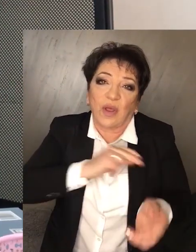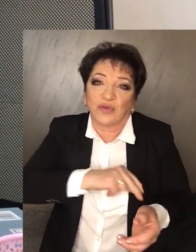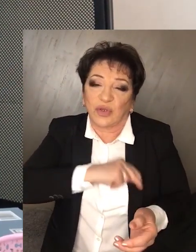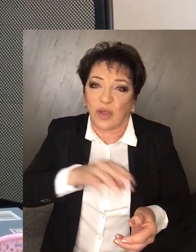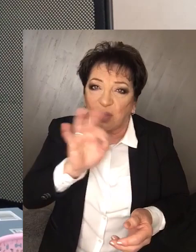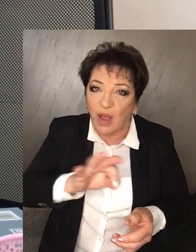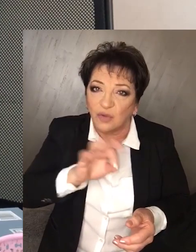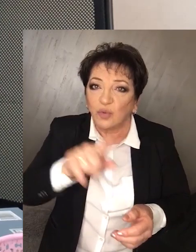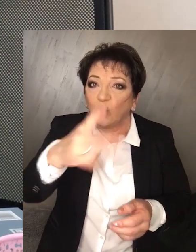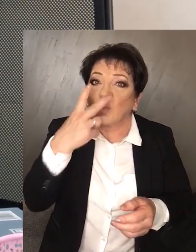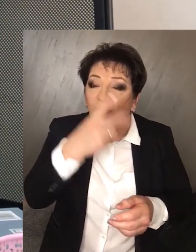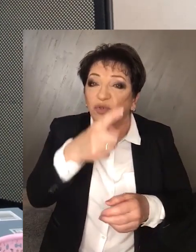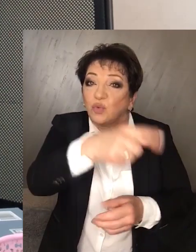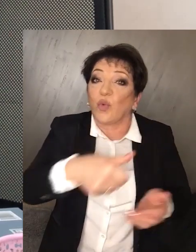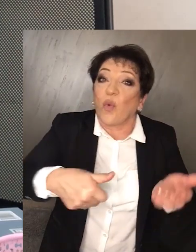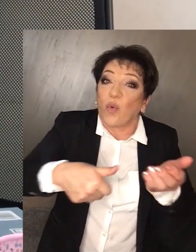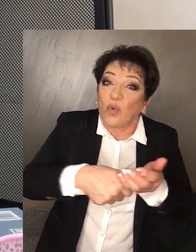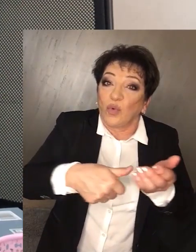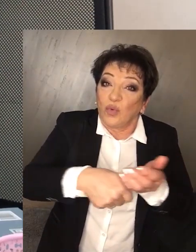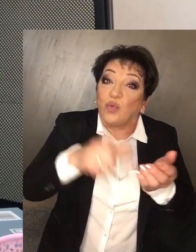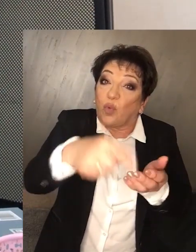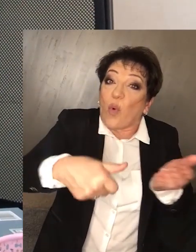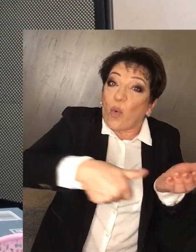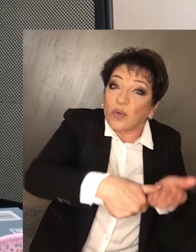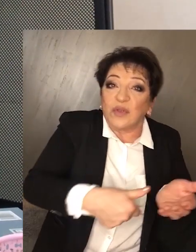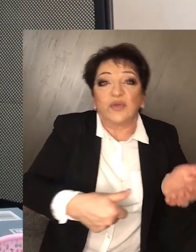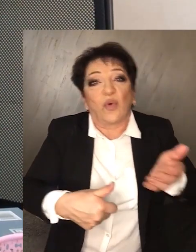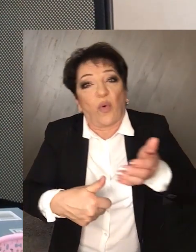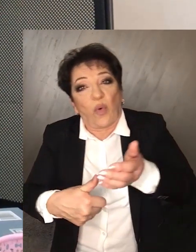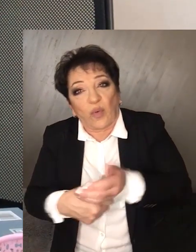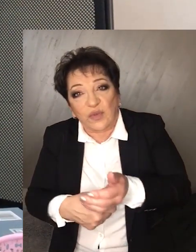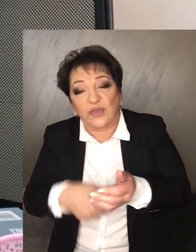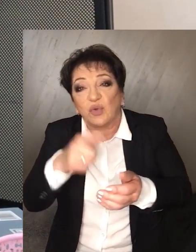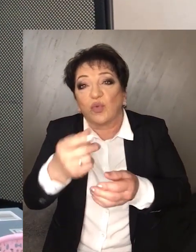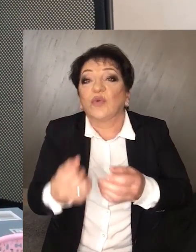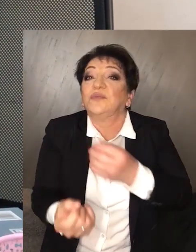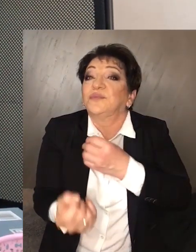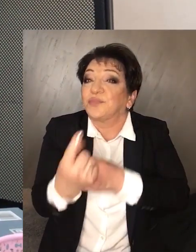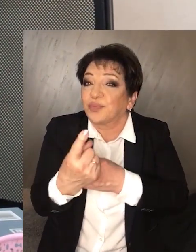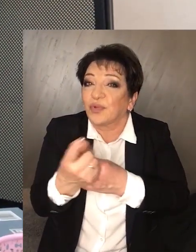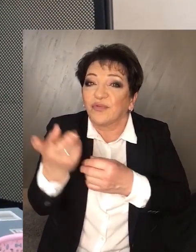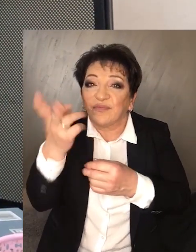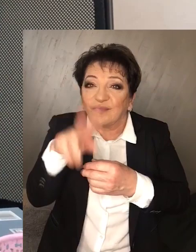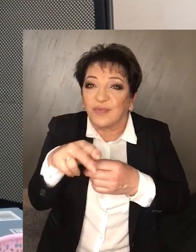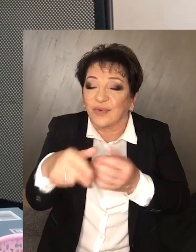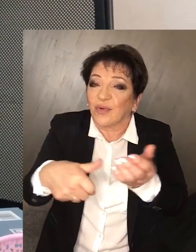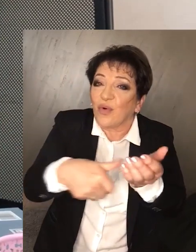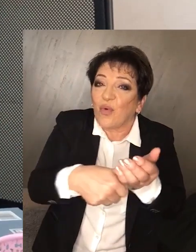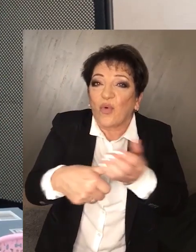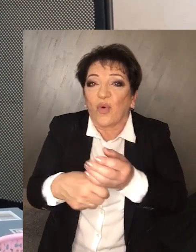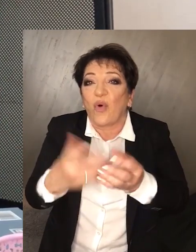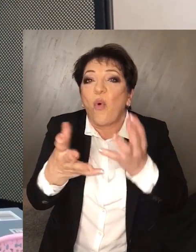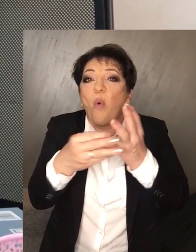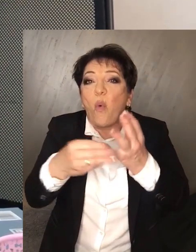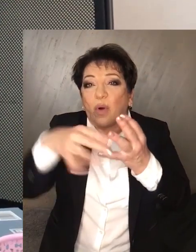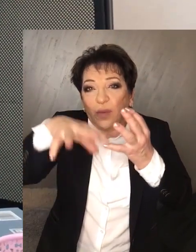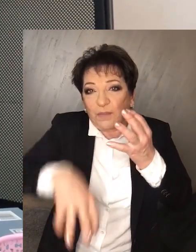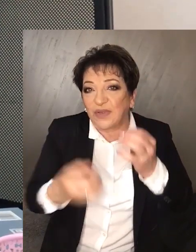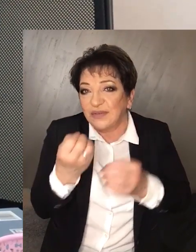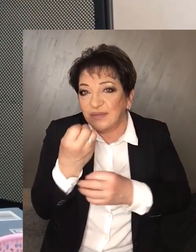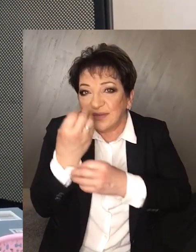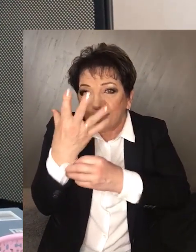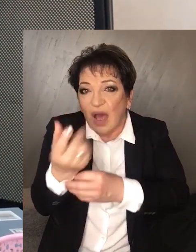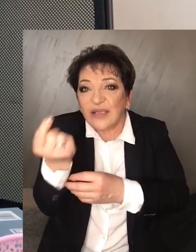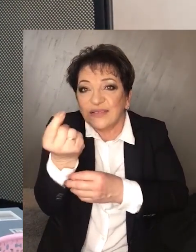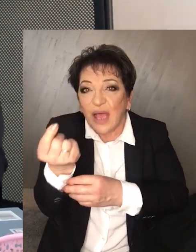է, սովորեք ու փորձեք օգնել եւ աշխատանքի հարցում, կտեսնեք, որ դուք օգնեցիք ու նաեւ օգնություն ստացաք, դուք